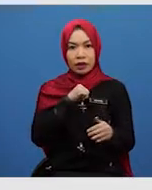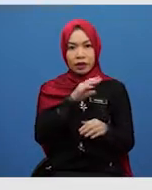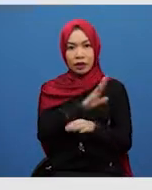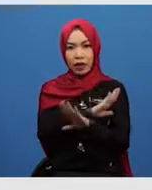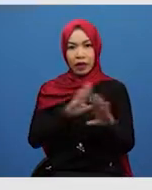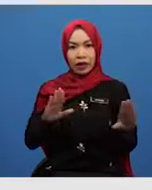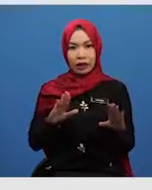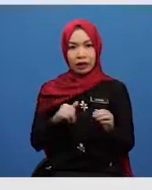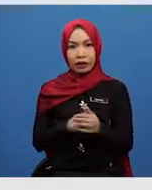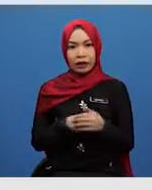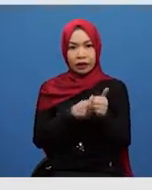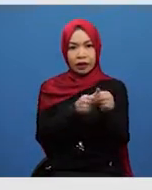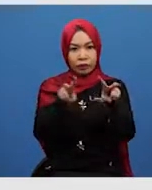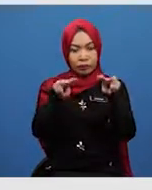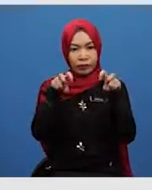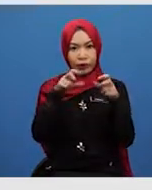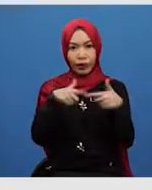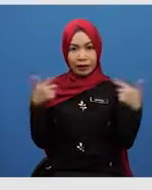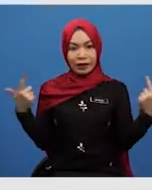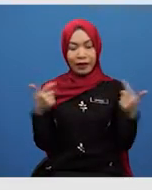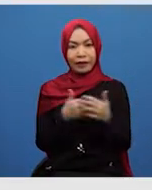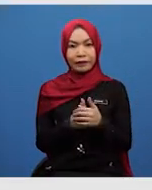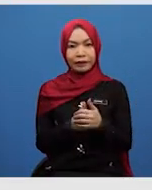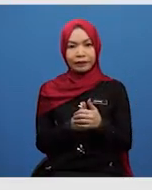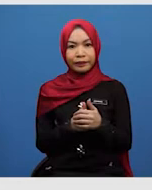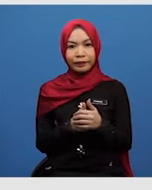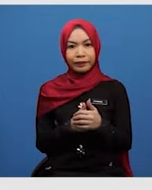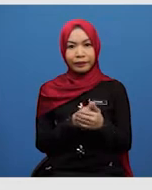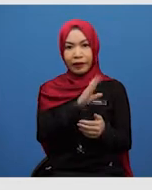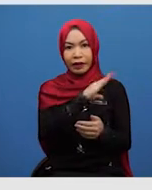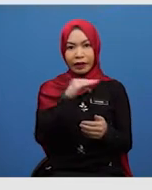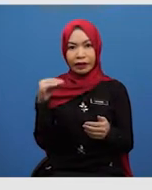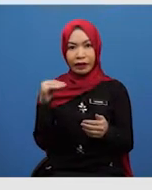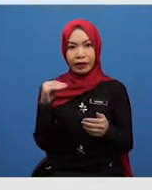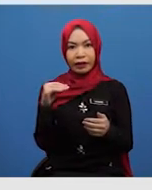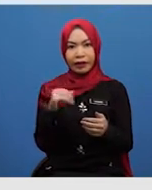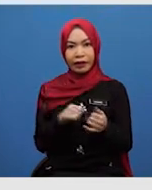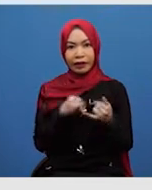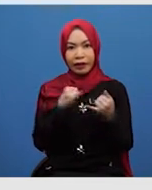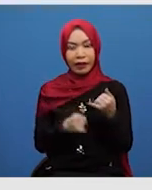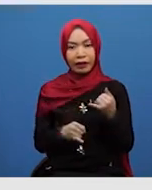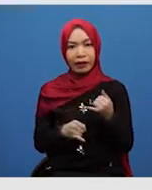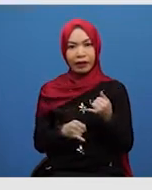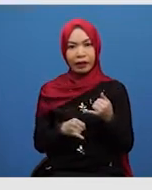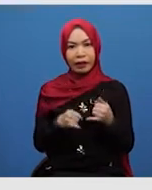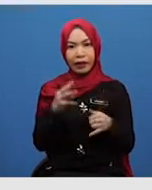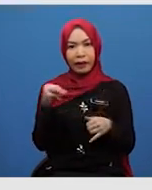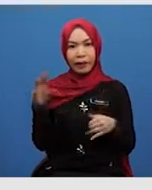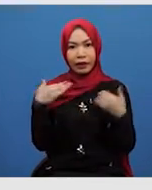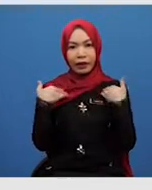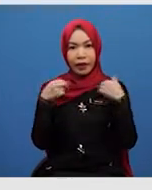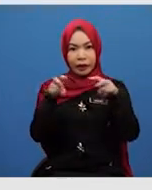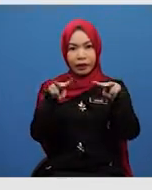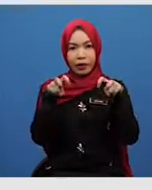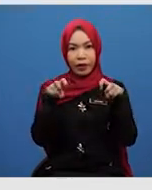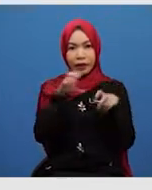mengikuti Rafa selain dan yang terakhirnya mereka juga berkuasa